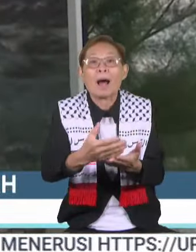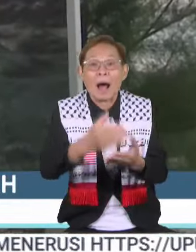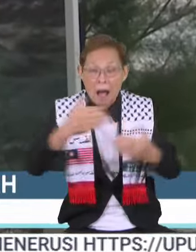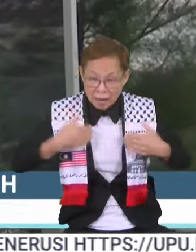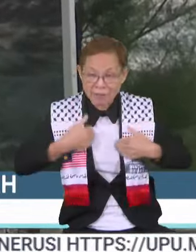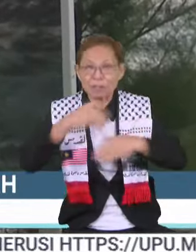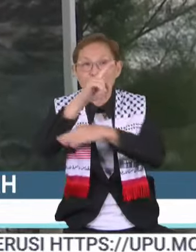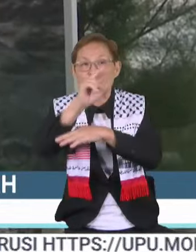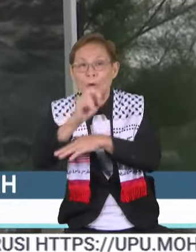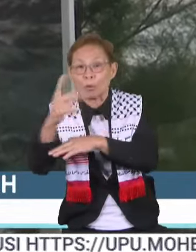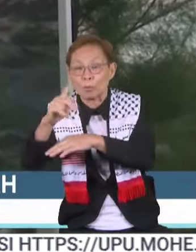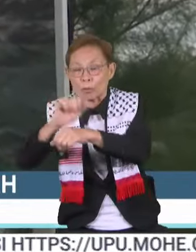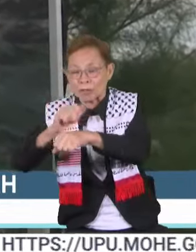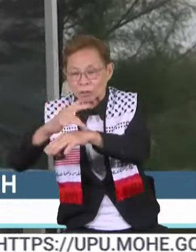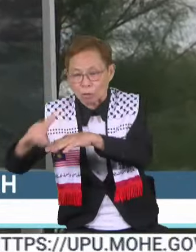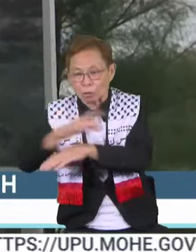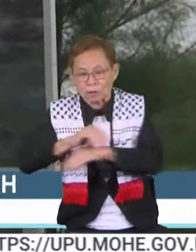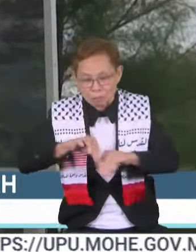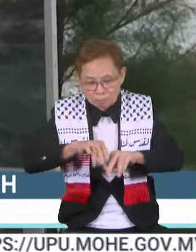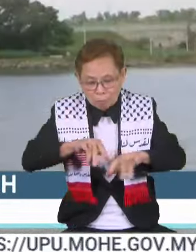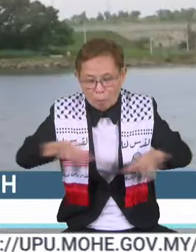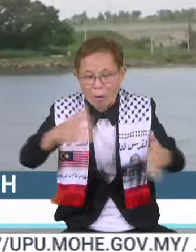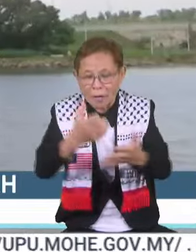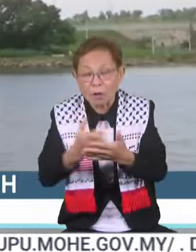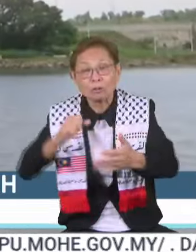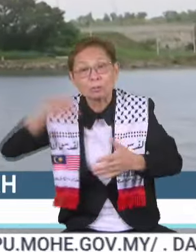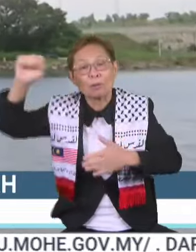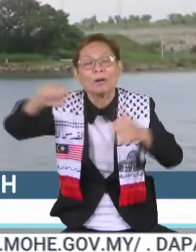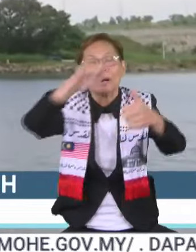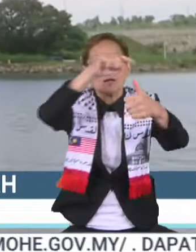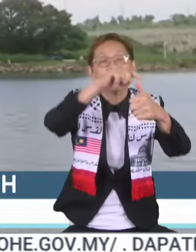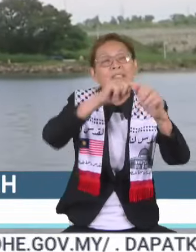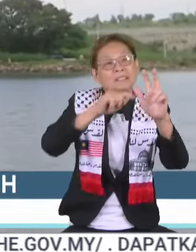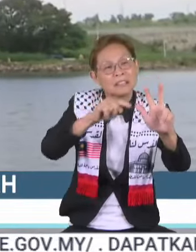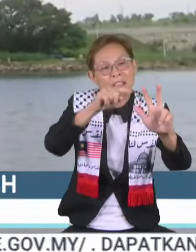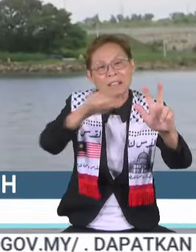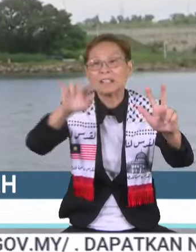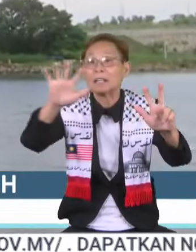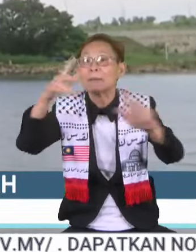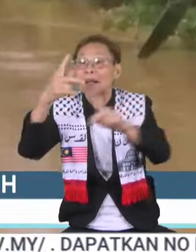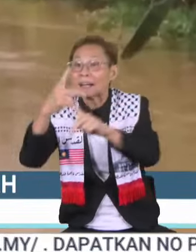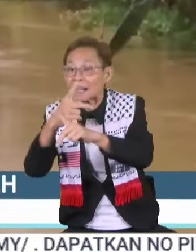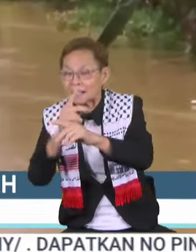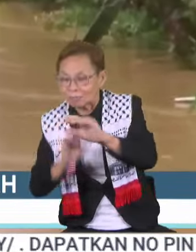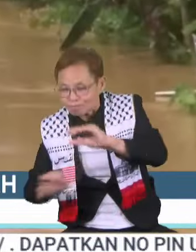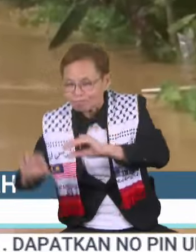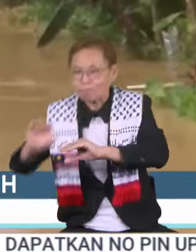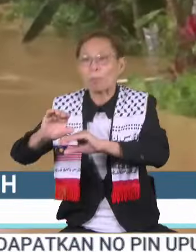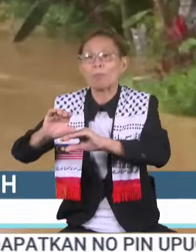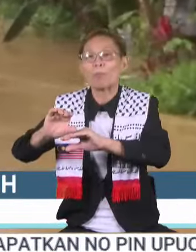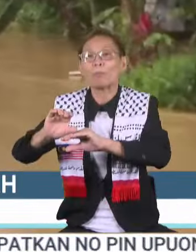pekerjaan selain kembangkan ekonomi Sabah antara tiga hingga lima kali ganda